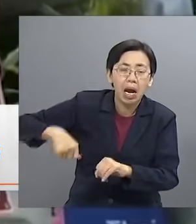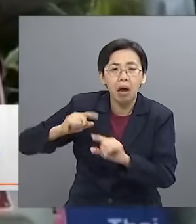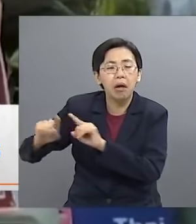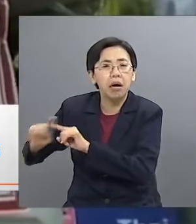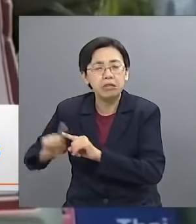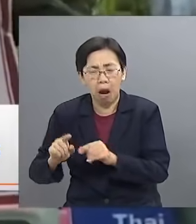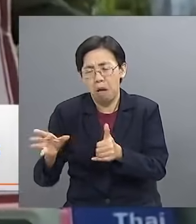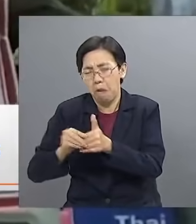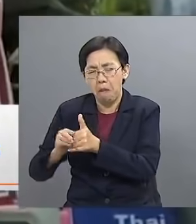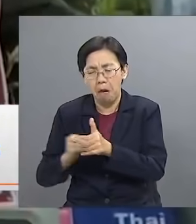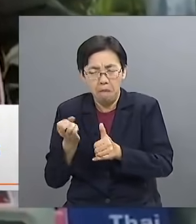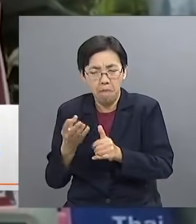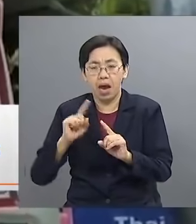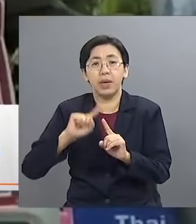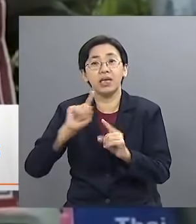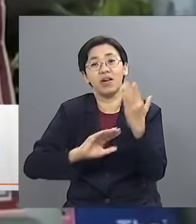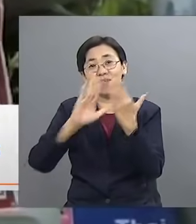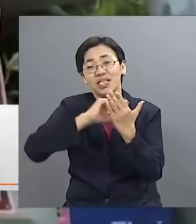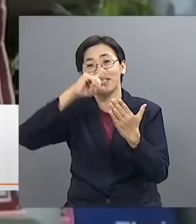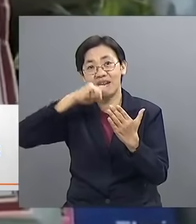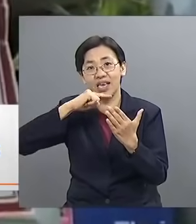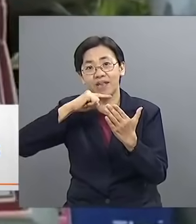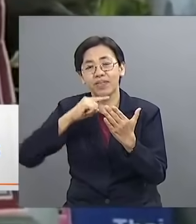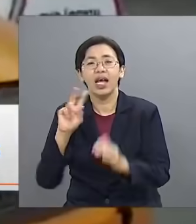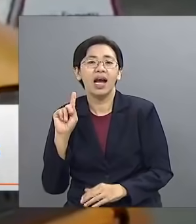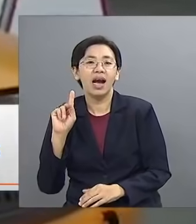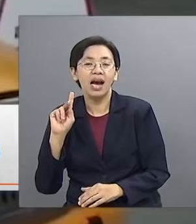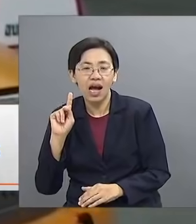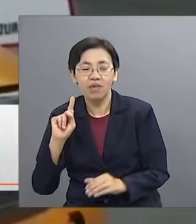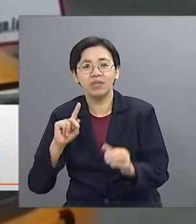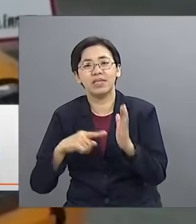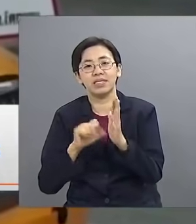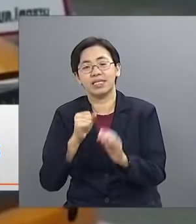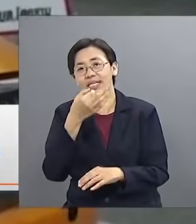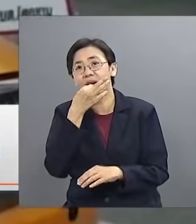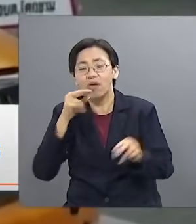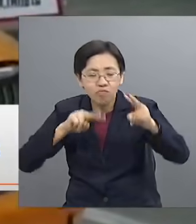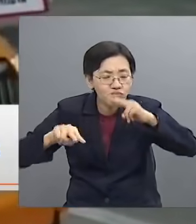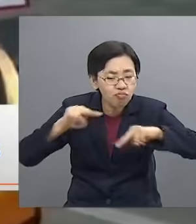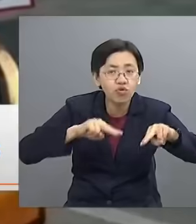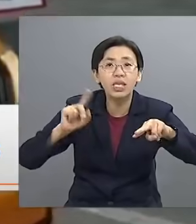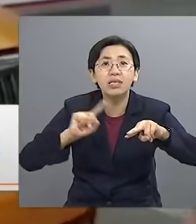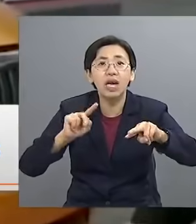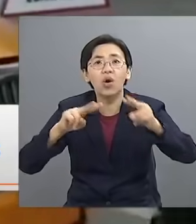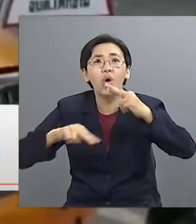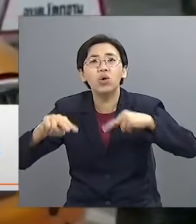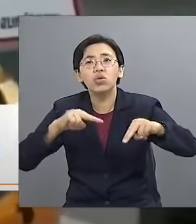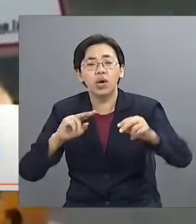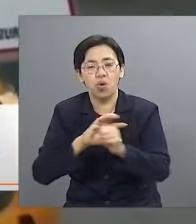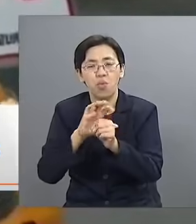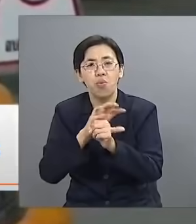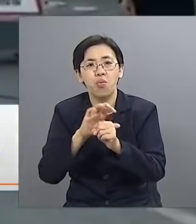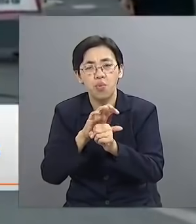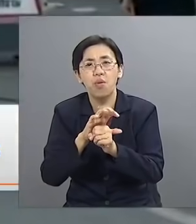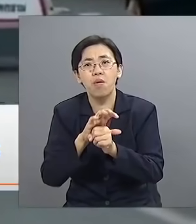าวร้องทุกข์ลงไปนี้ประจำจังหวัดสมุทรสาครก็ลงพื้นที่ไปตรวจที่จุดตรวจคัดกรองโควิด-19 ค่ะหน้าตู้จราจร